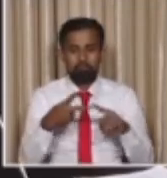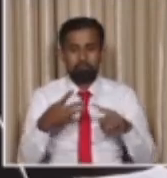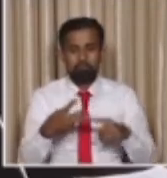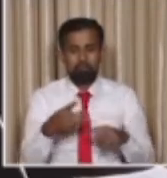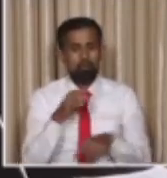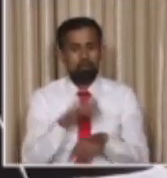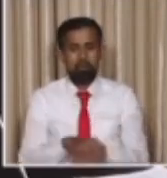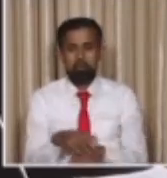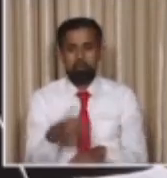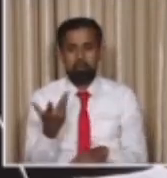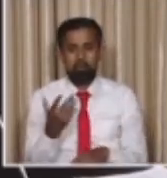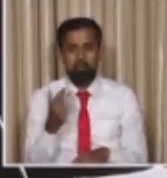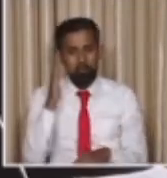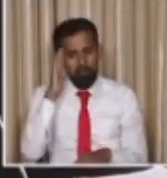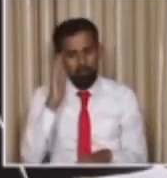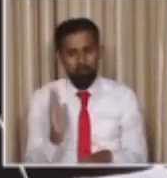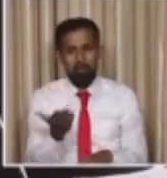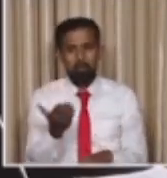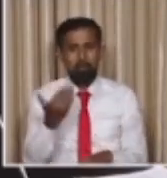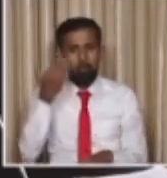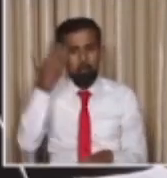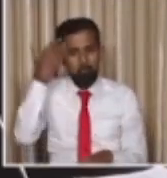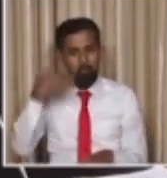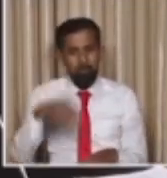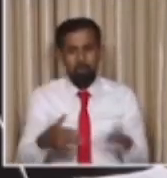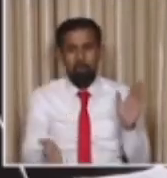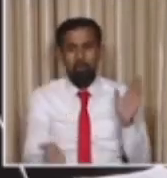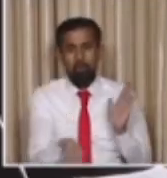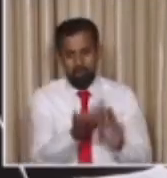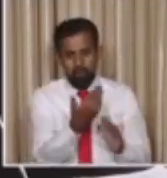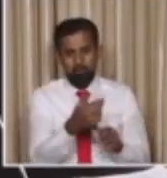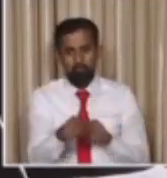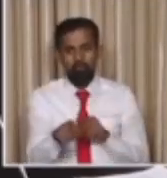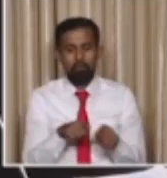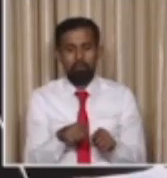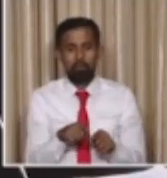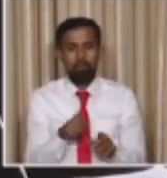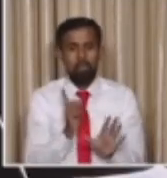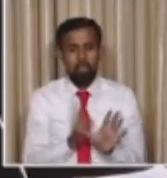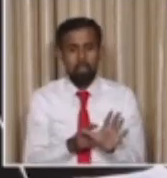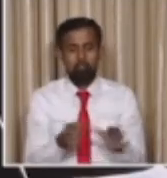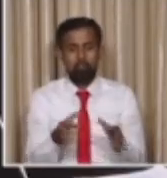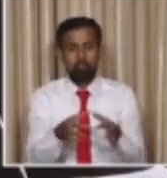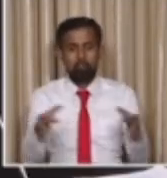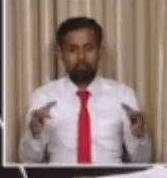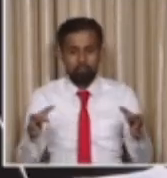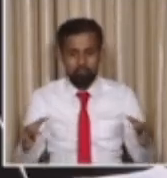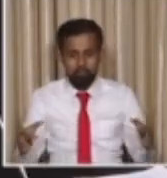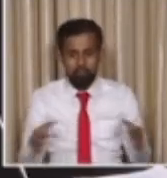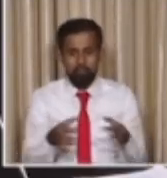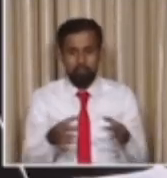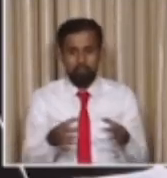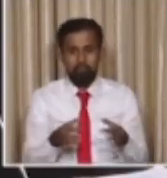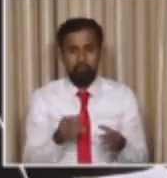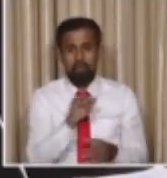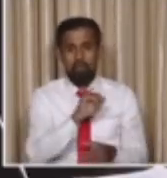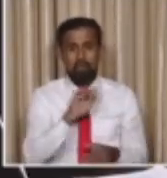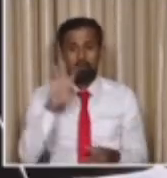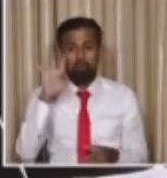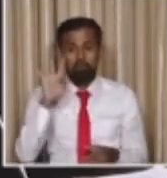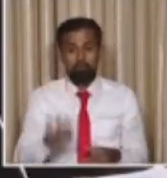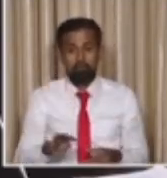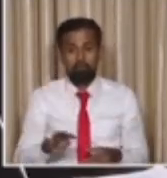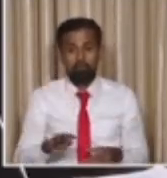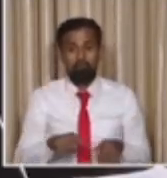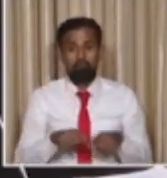නිසා ස්වභාවයෙන්ම මරණය කරා යන ගමනක් තියෙන. මොකද සෑම ස්කෑන් එකකටම රුපියල් 64000ක් යනවා.